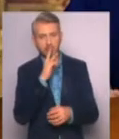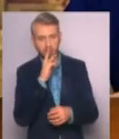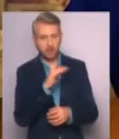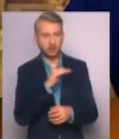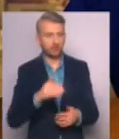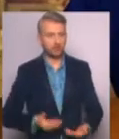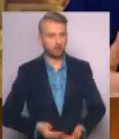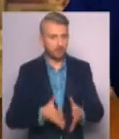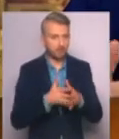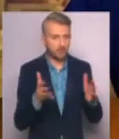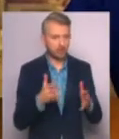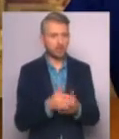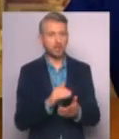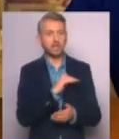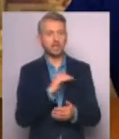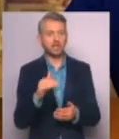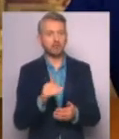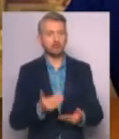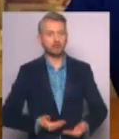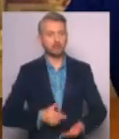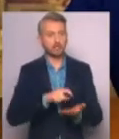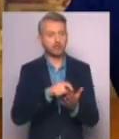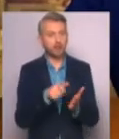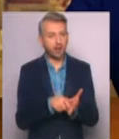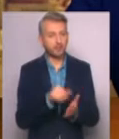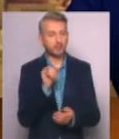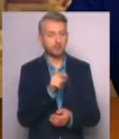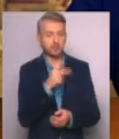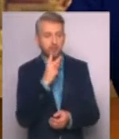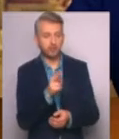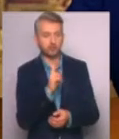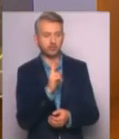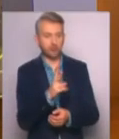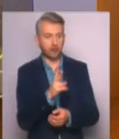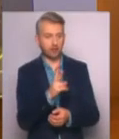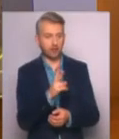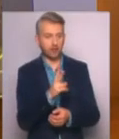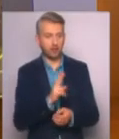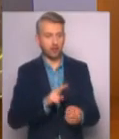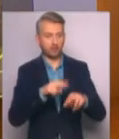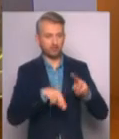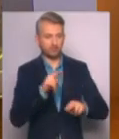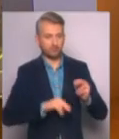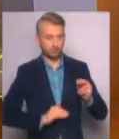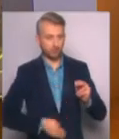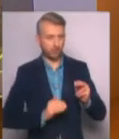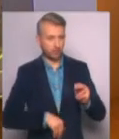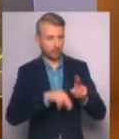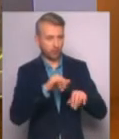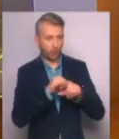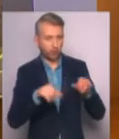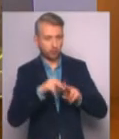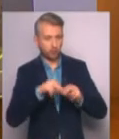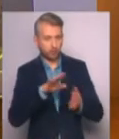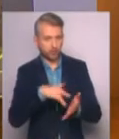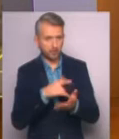життя, рівень житла. І ви бачите, як девелопери так само розбудовують місто. Є, звичайно, питання,